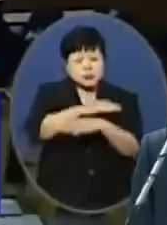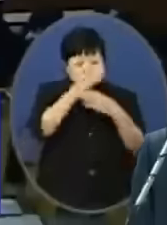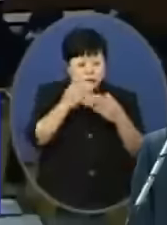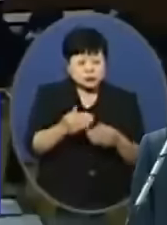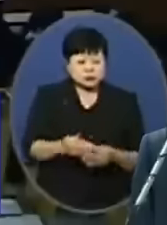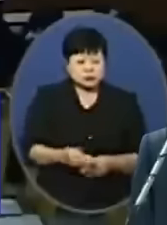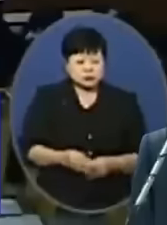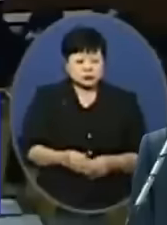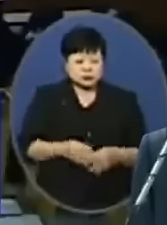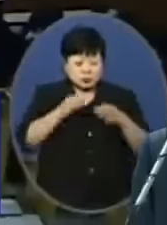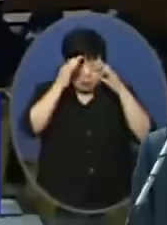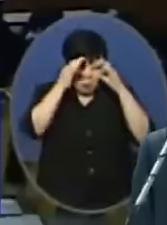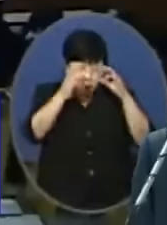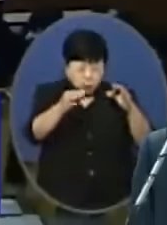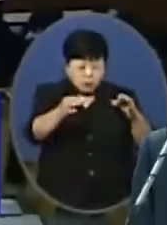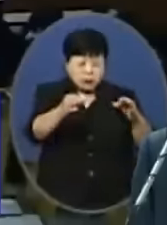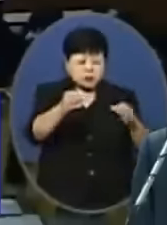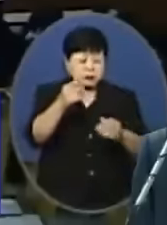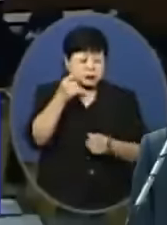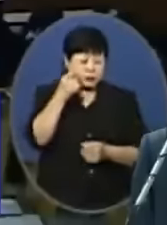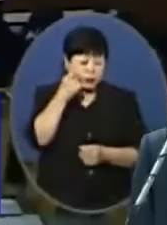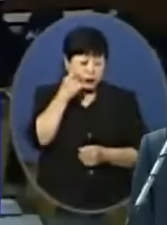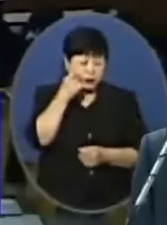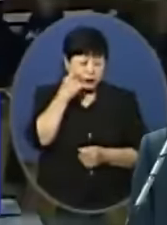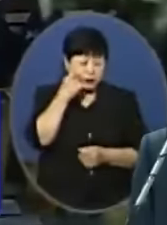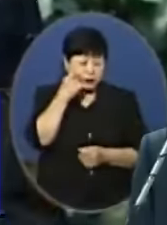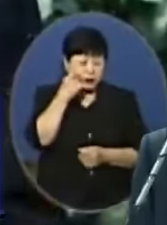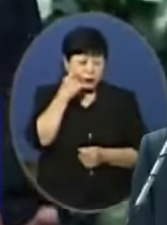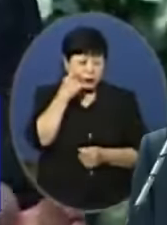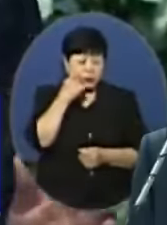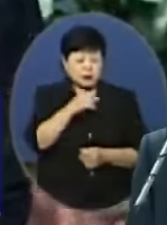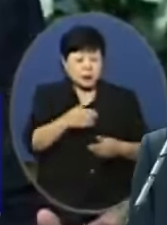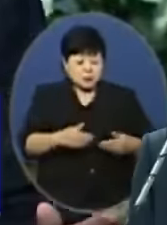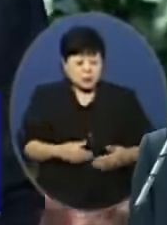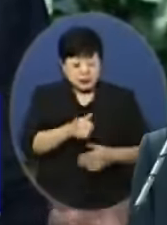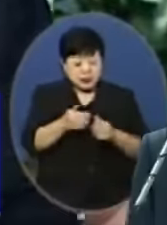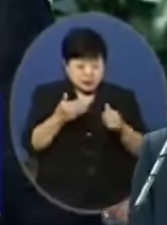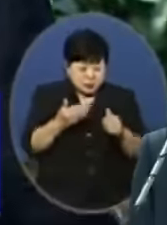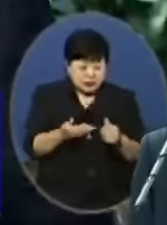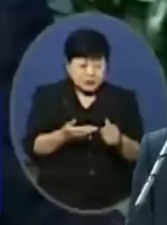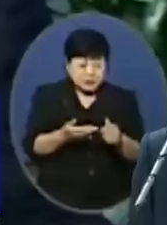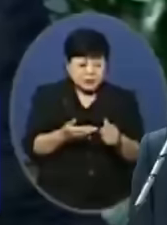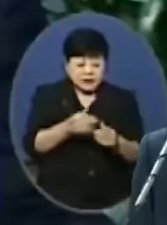것은 하나님이 예비했다. 여러분이 필요한 것을 하나님은